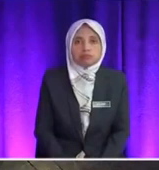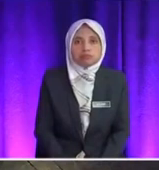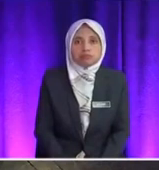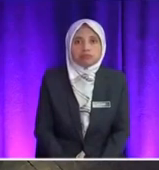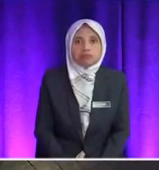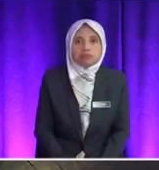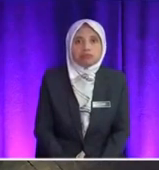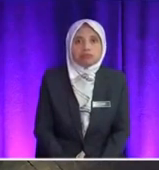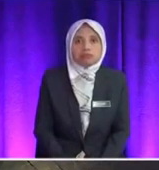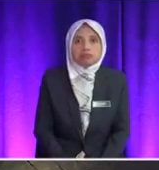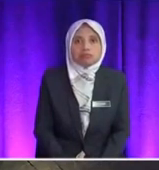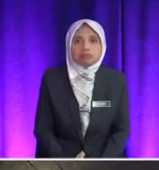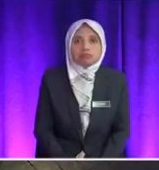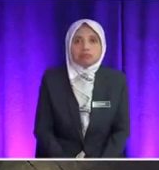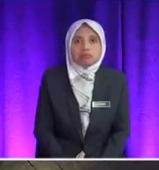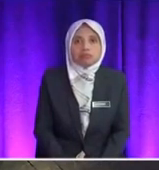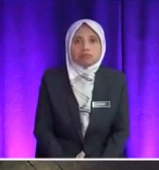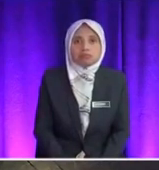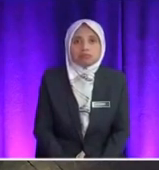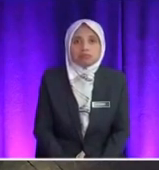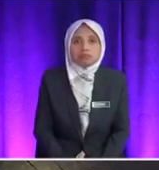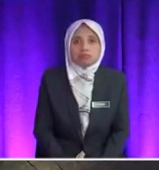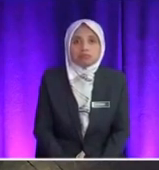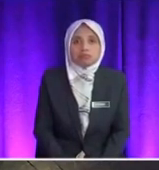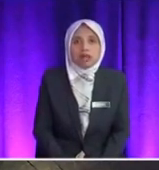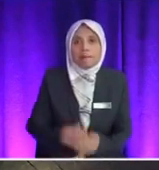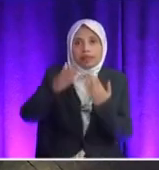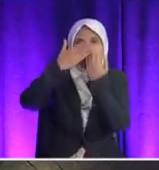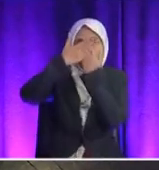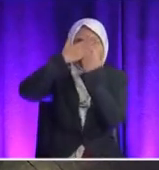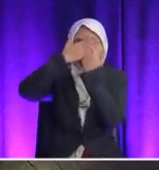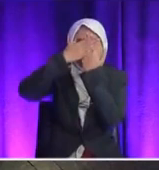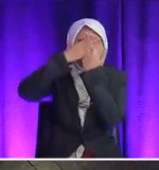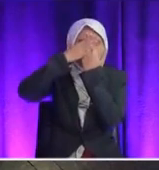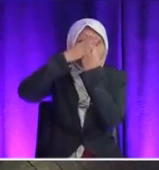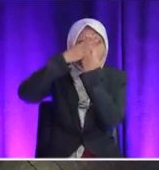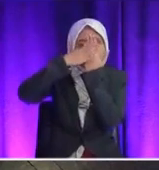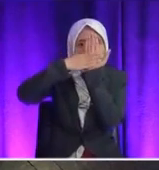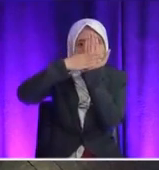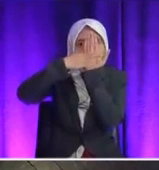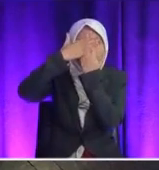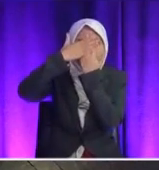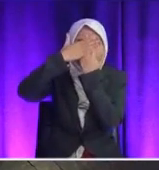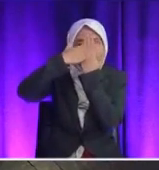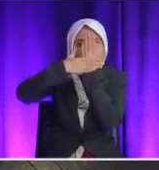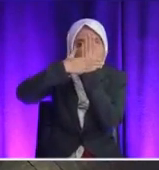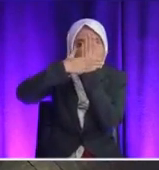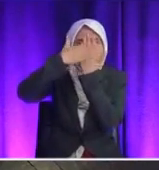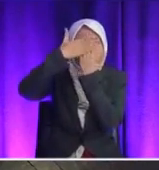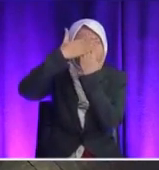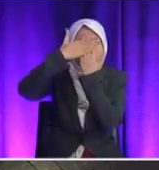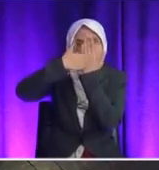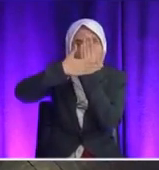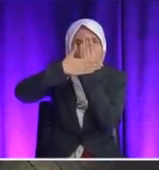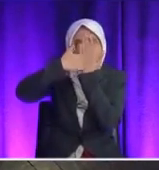suntuk dikasih kepada atas oke bawah jodoh atas bawah atas bawah